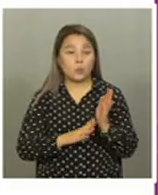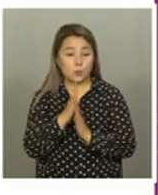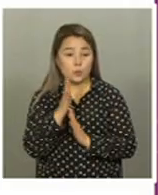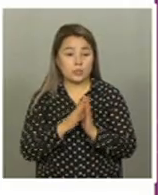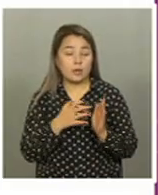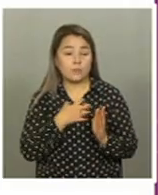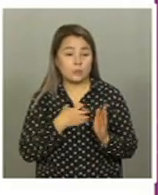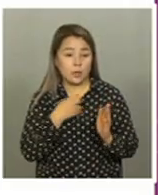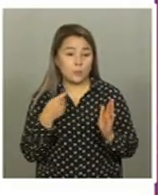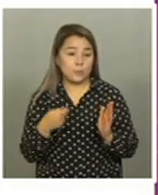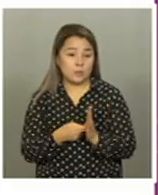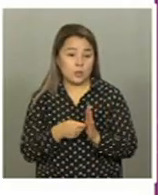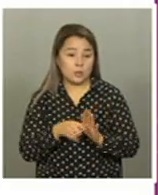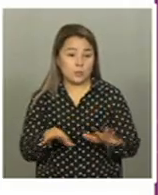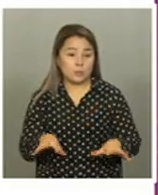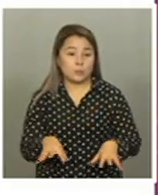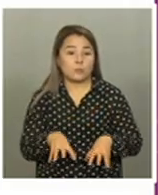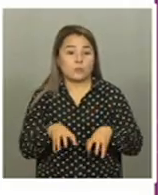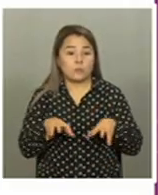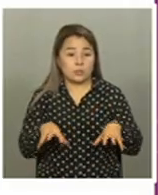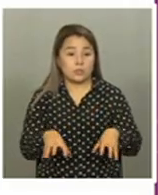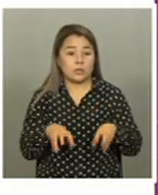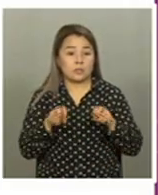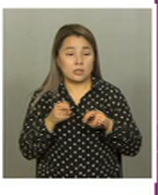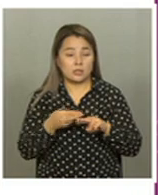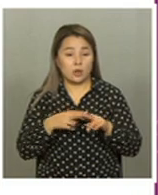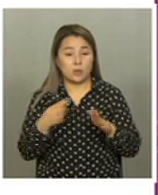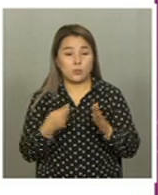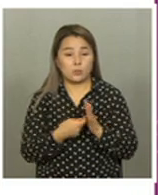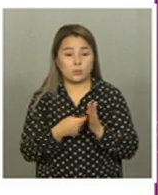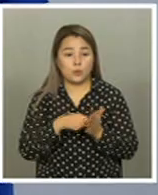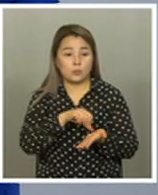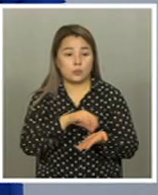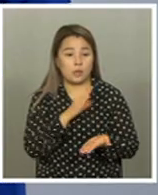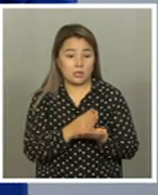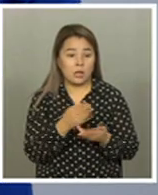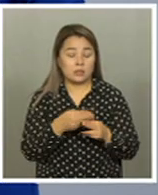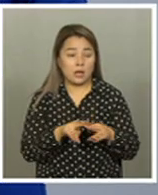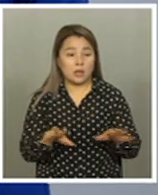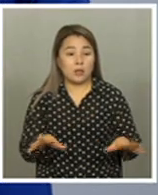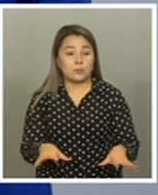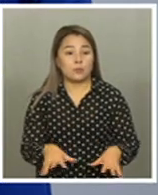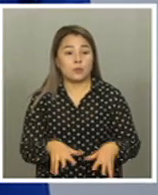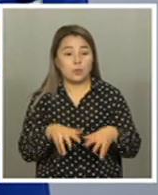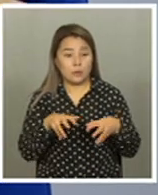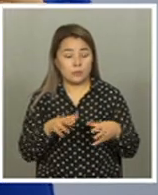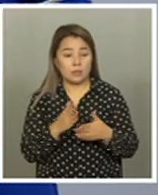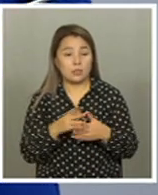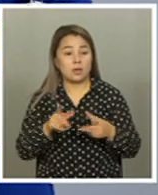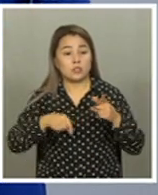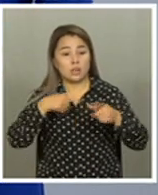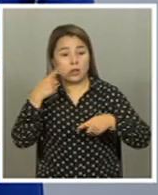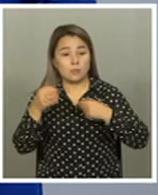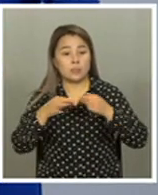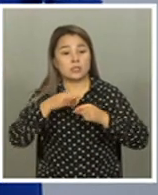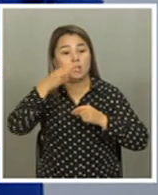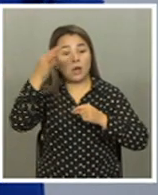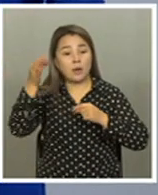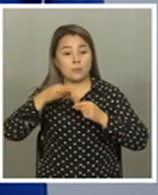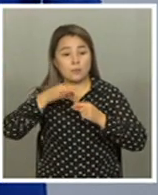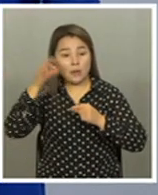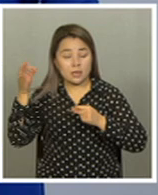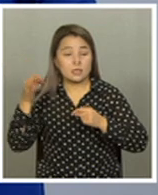қоректену мүшесі. Яғни, тамыр арқылы өсімдіктің сабағы, жапырағы, жалпы бүкіл